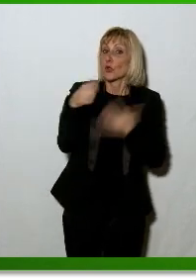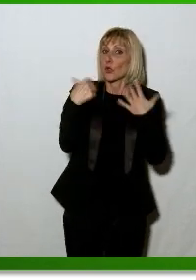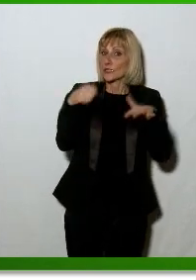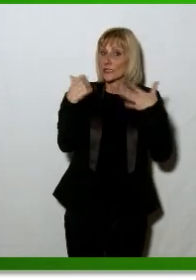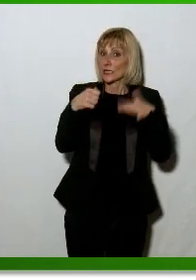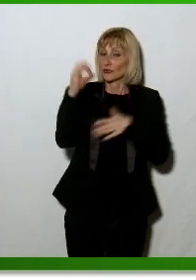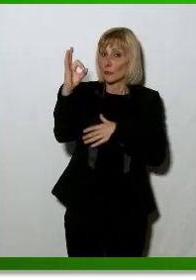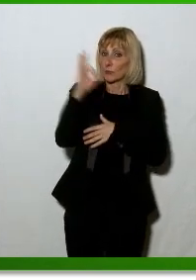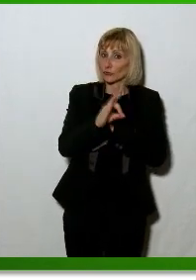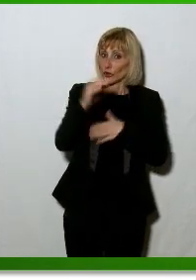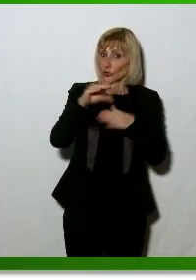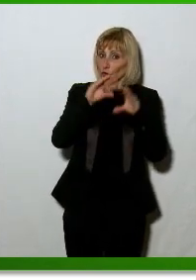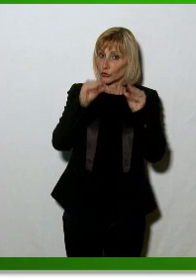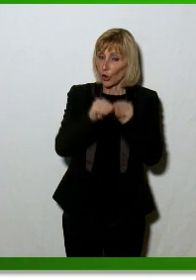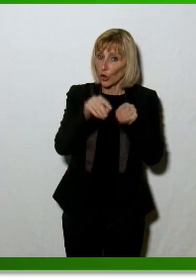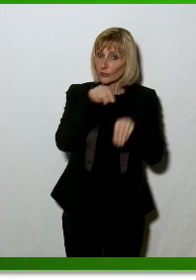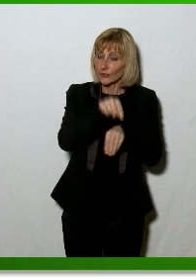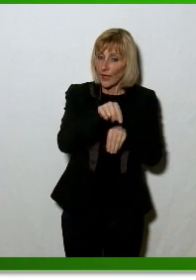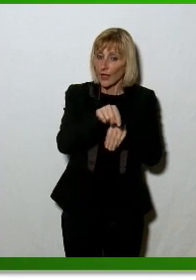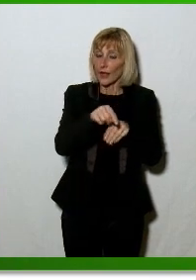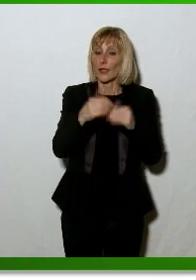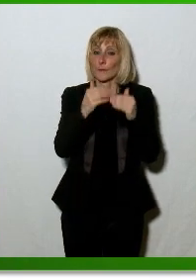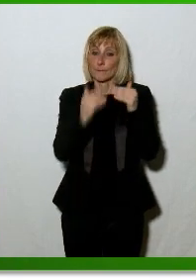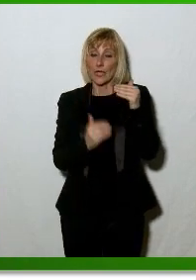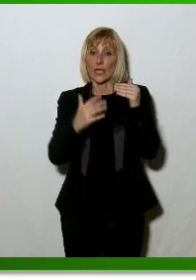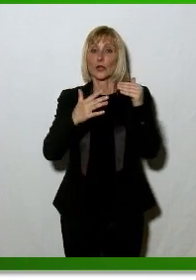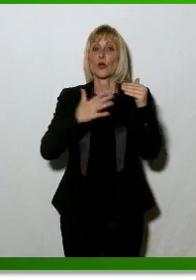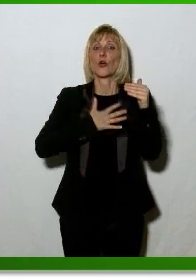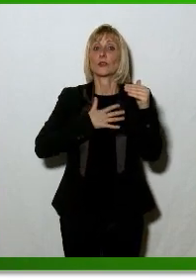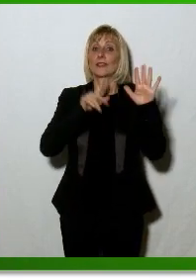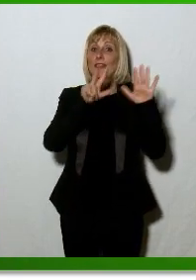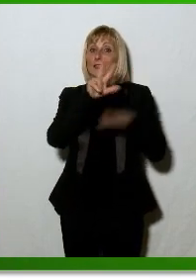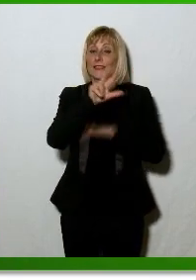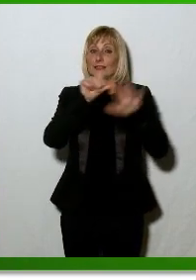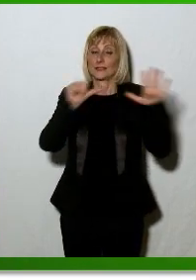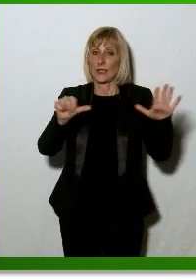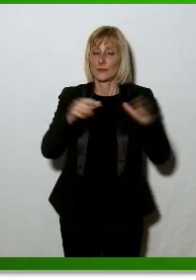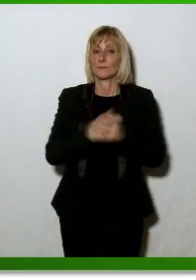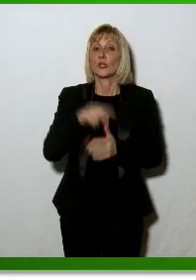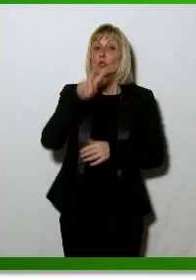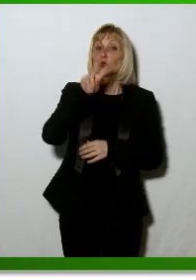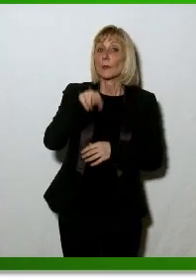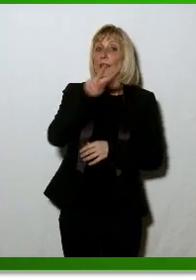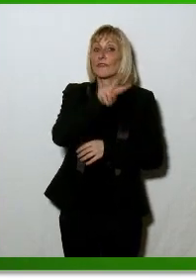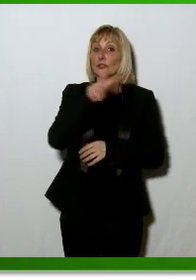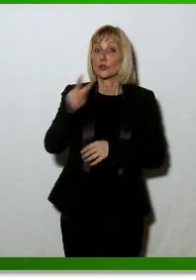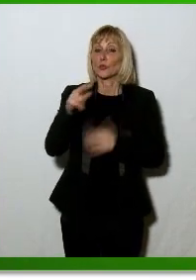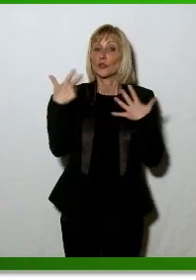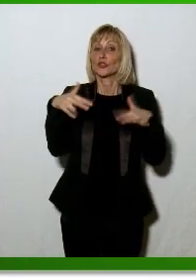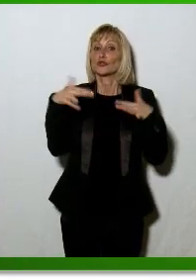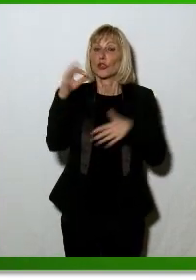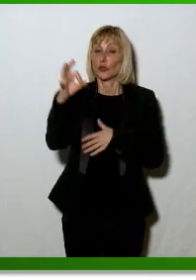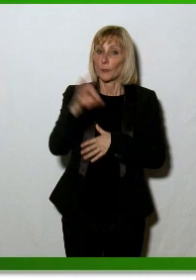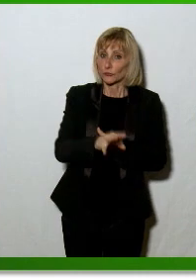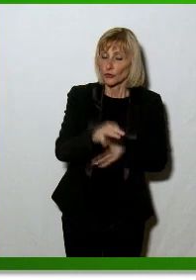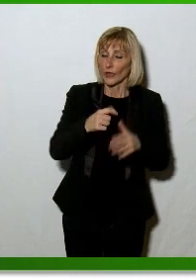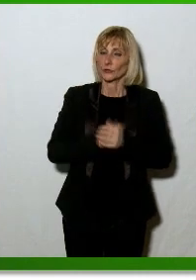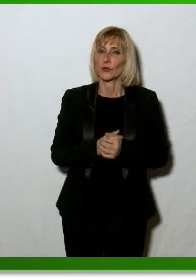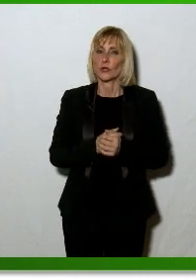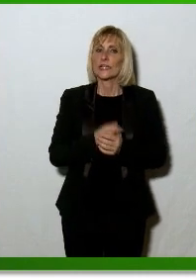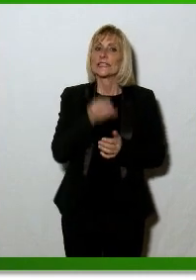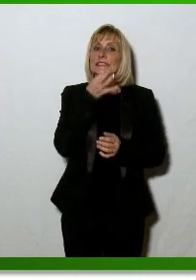del totale degli eletti nei nostri comuni ha meno di 36 anni nel 2022 eravamo il 18%